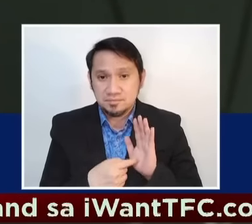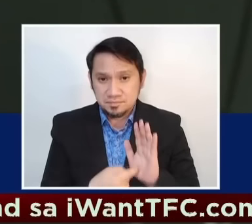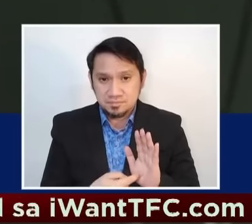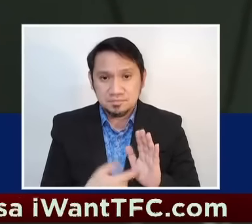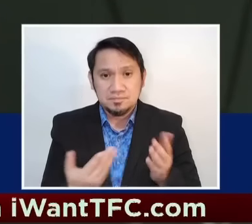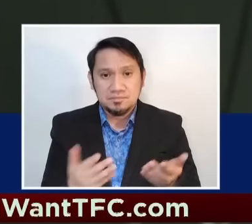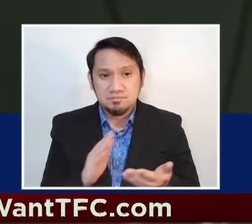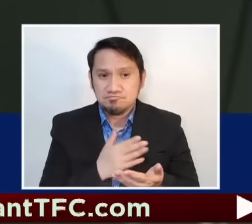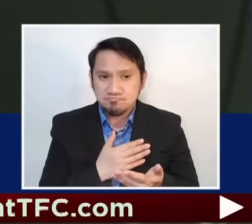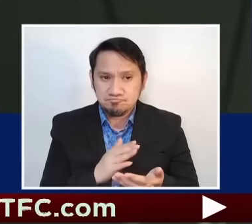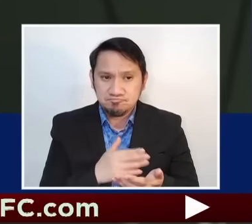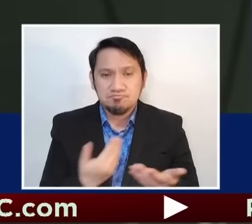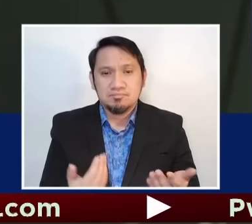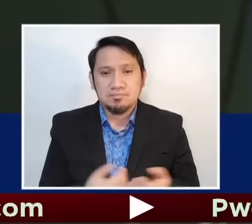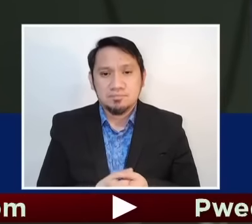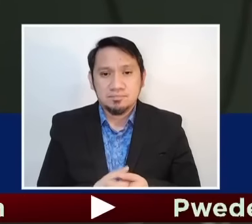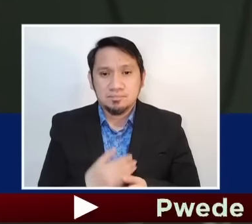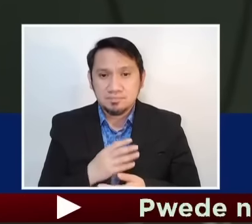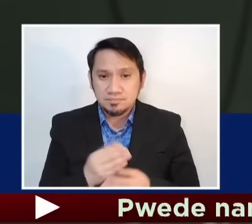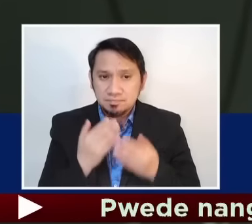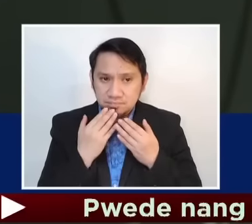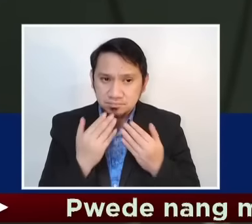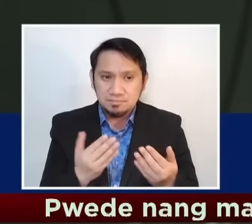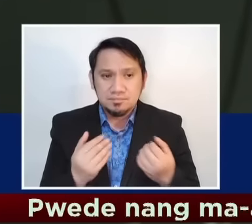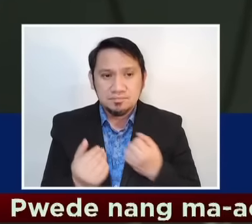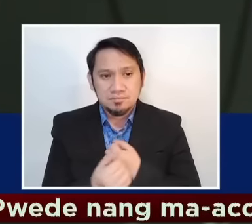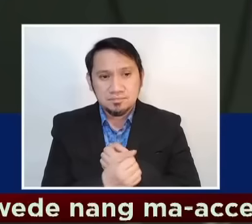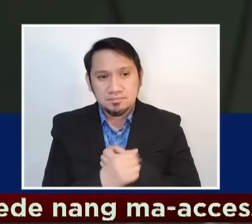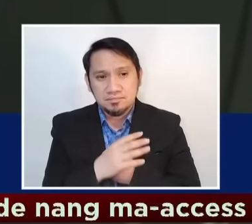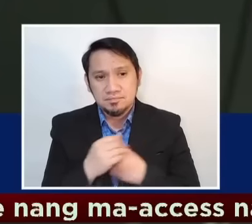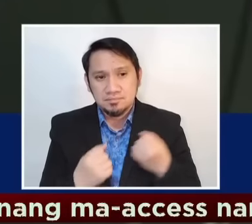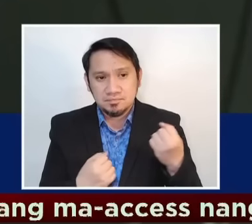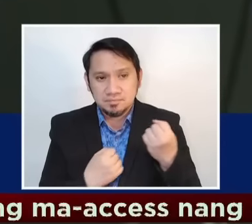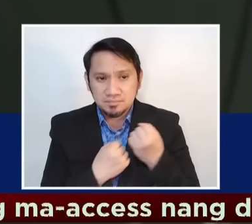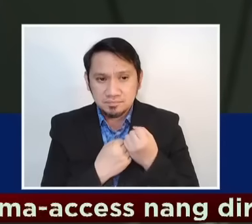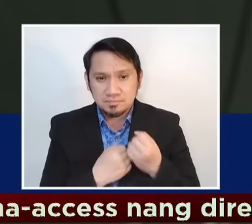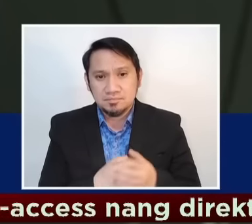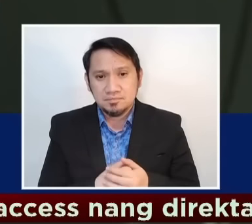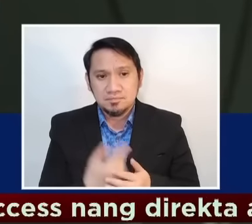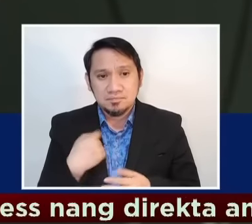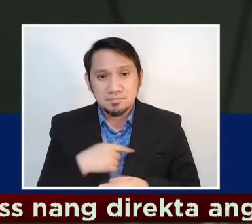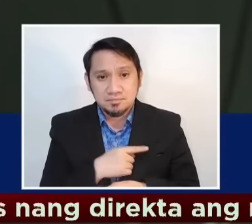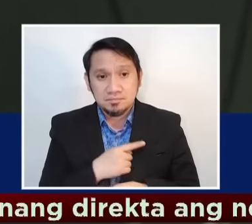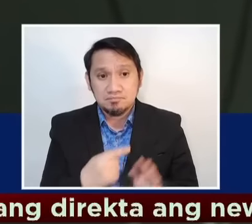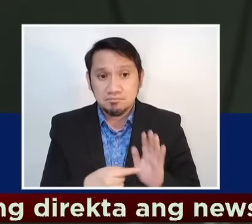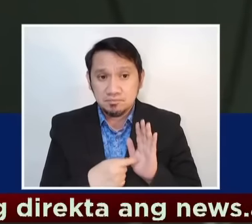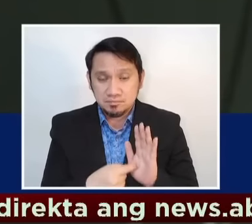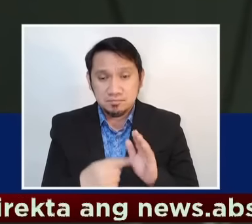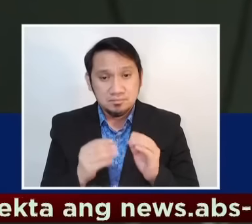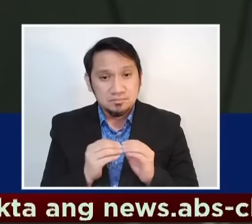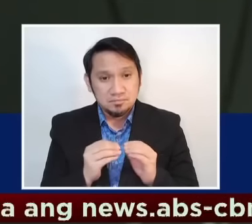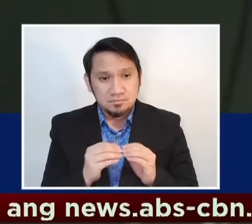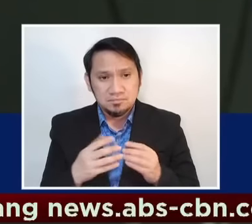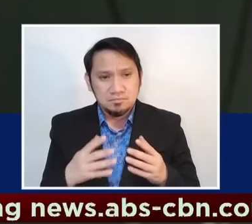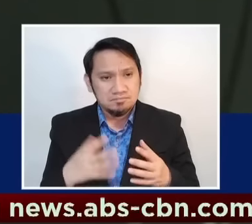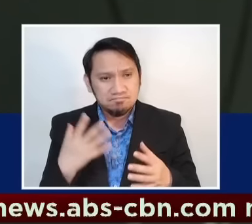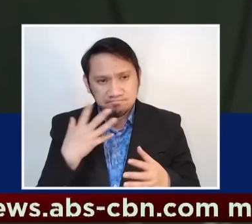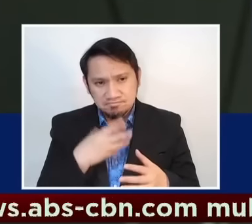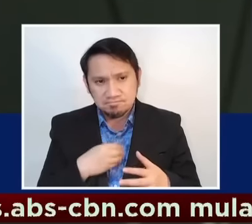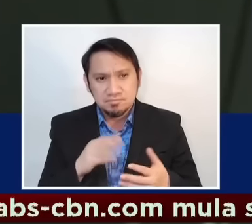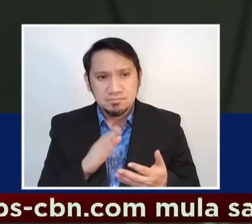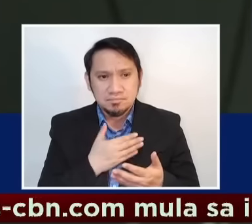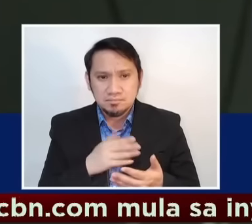songs. And thank you for all the love and support all the time. And we'll show you show you more great performances and